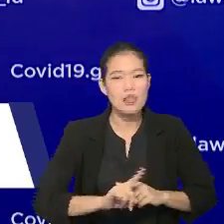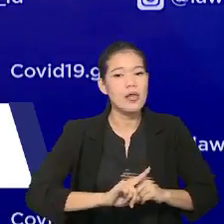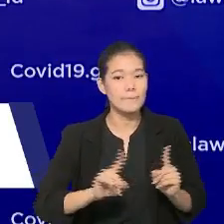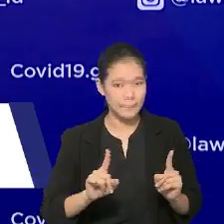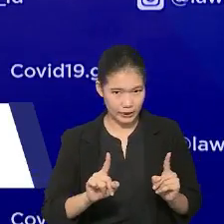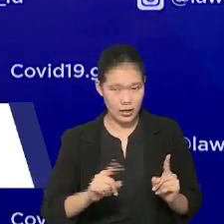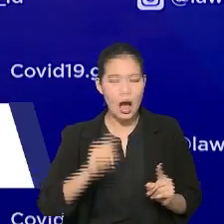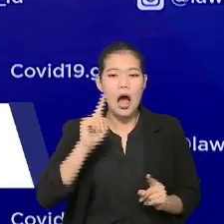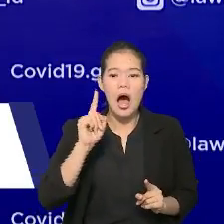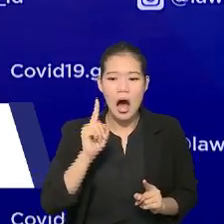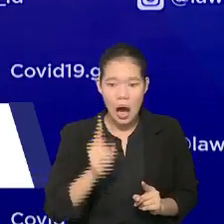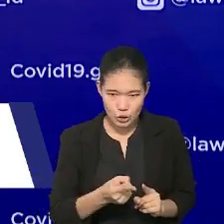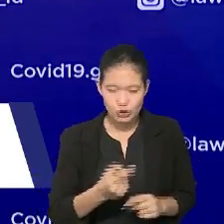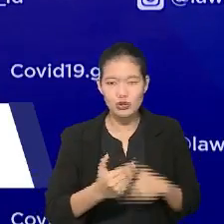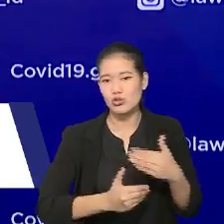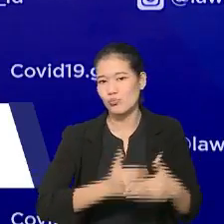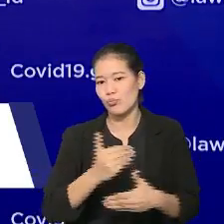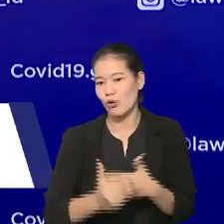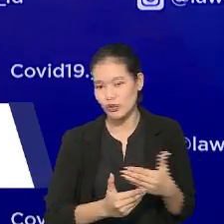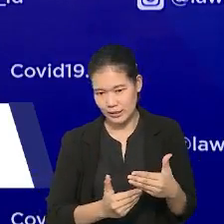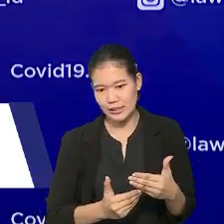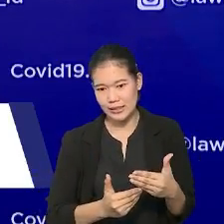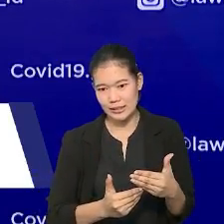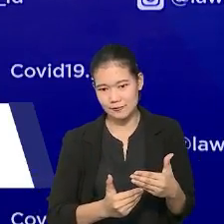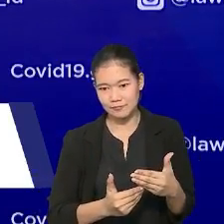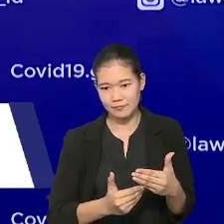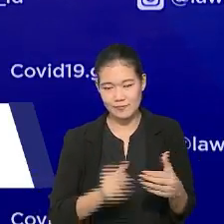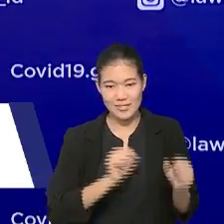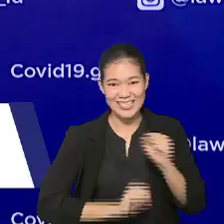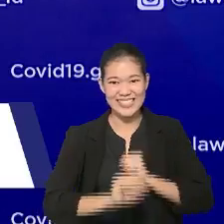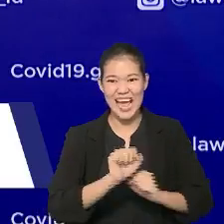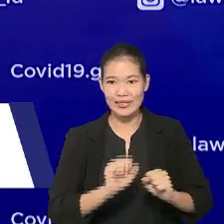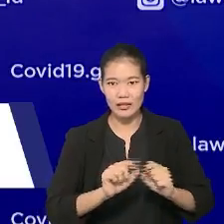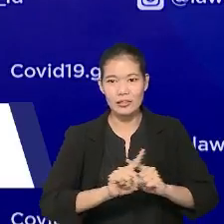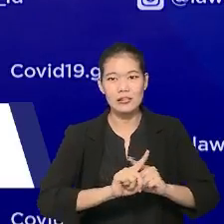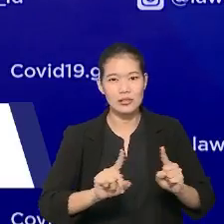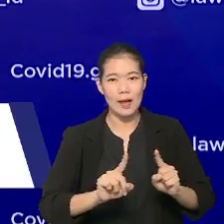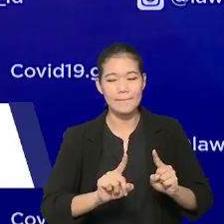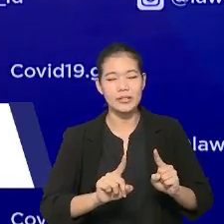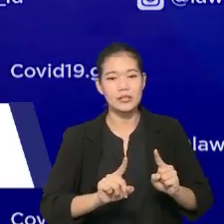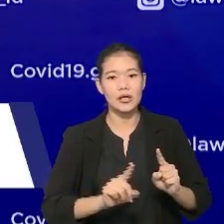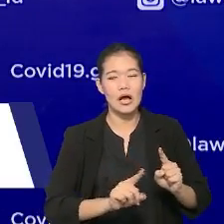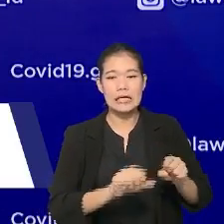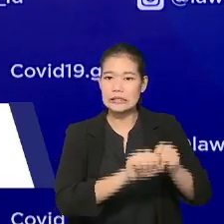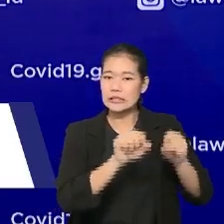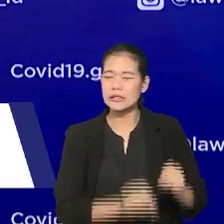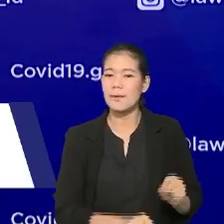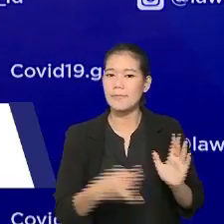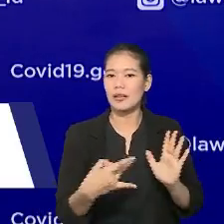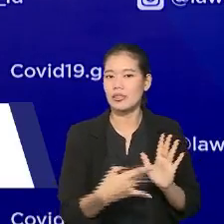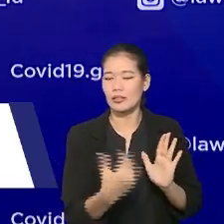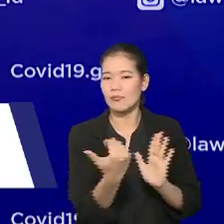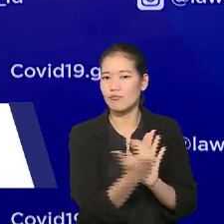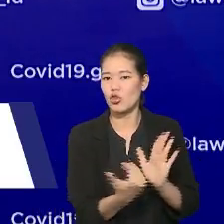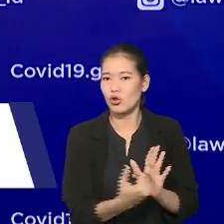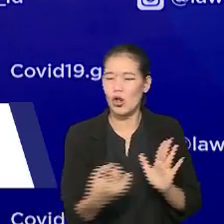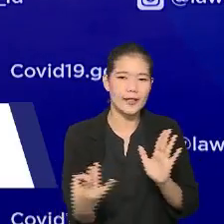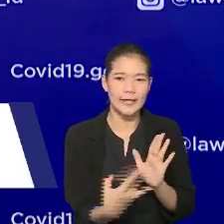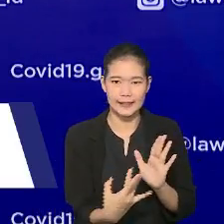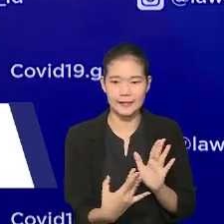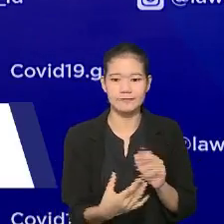namun wajib menjalankan mobilitas di dalam negeri dengan sistem bubble dan penerapan protokol kesehatan yang